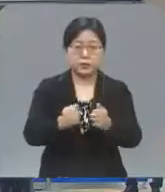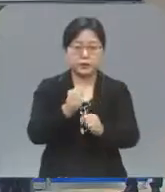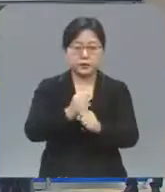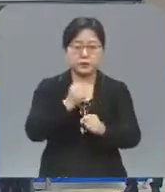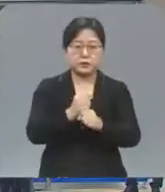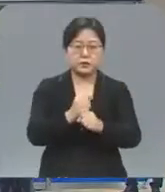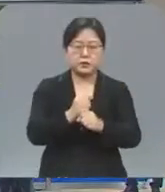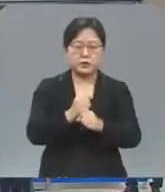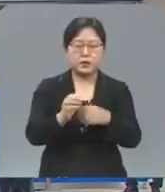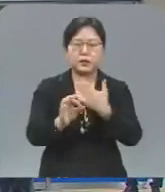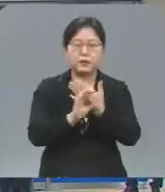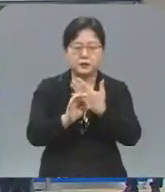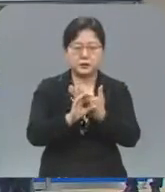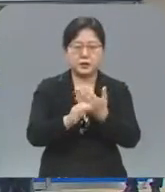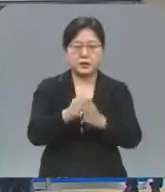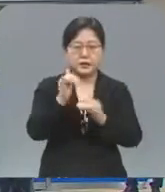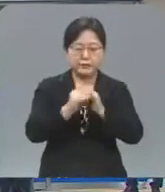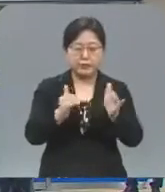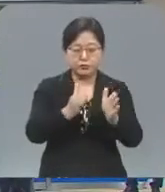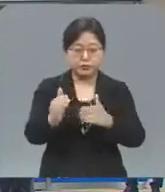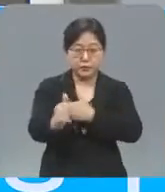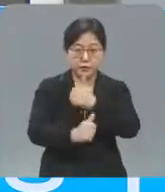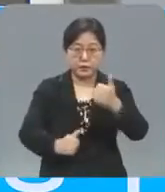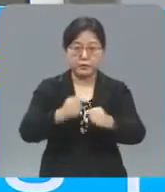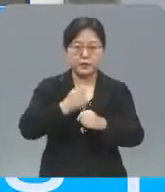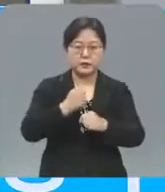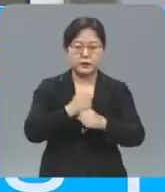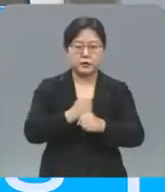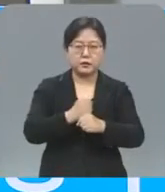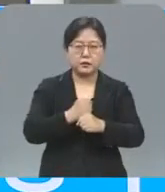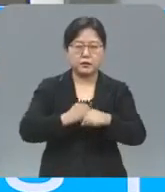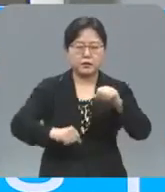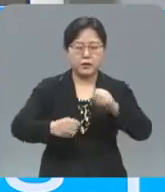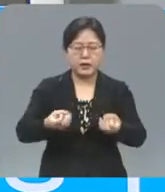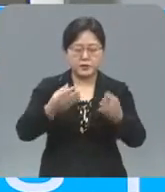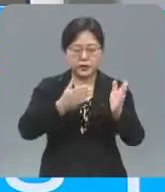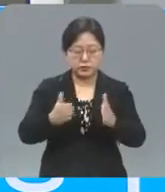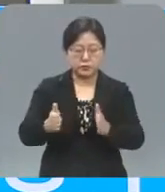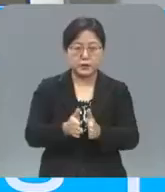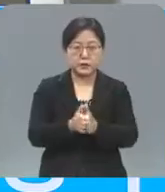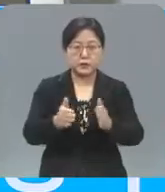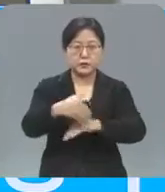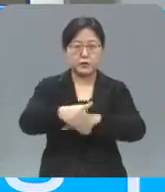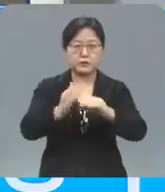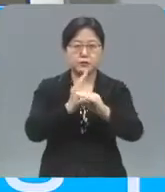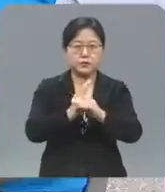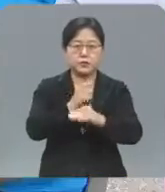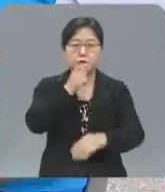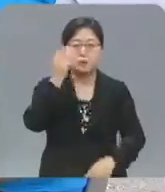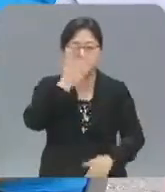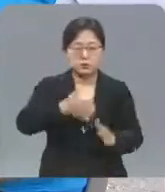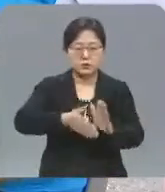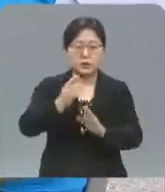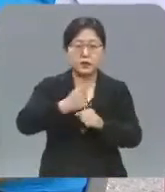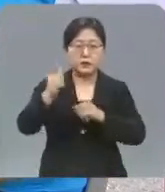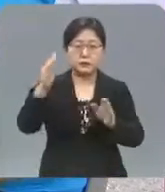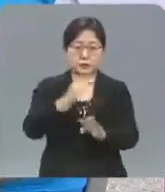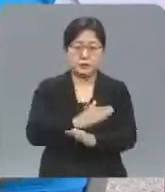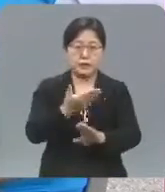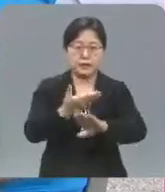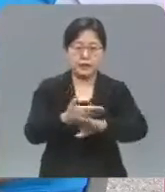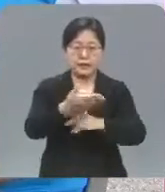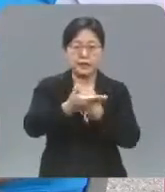출범하고 가칭 범시민준비위원회를 구성해 본격적인 행사 준비에 나섭니다. 여수시는 또 내년부터